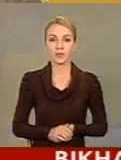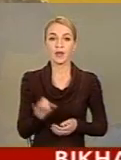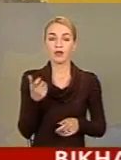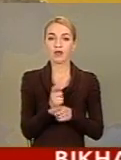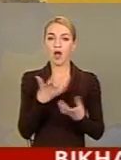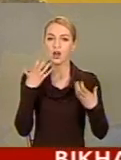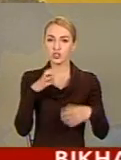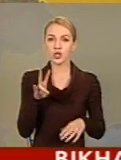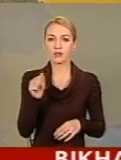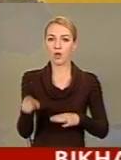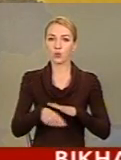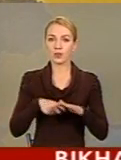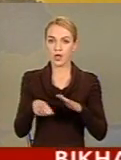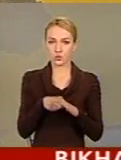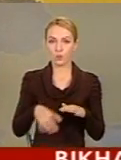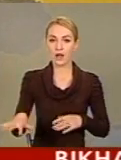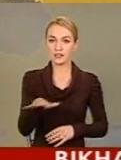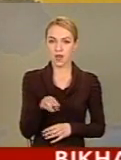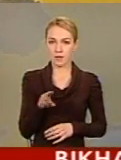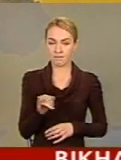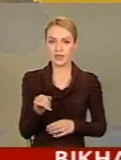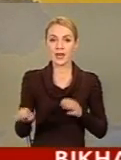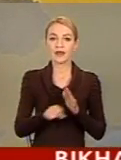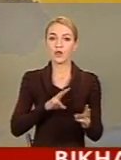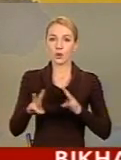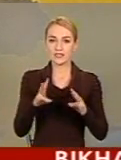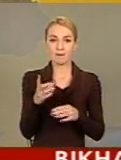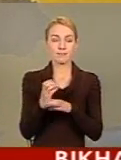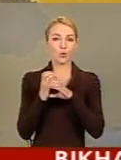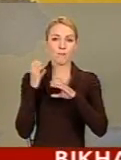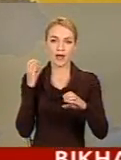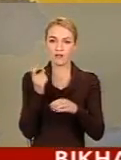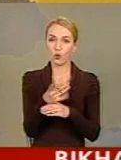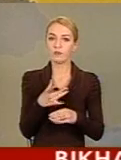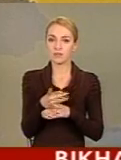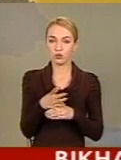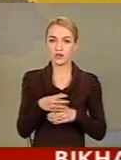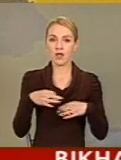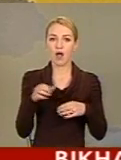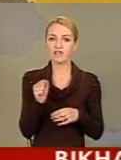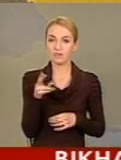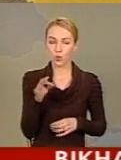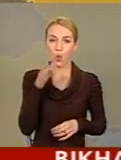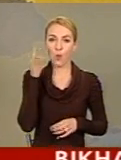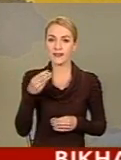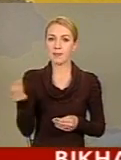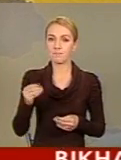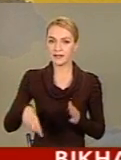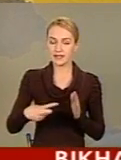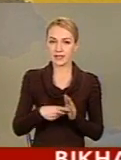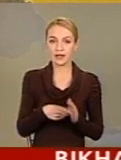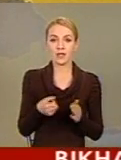найгарячіша на Донецькому плацдармі Терористи з мінометів і гранатометів обстрілюють авдіївку Опитне та Піски для цього